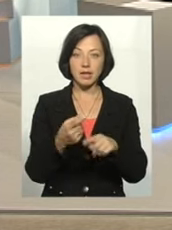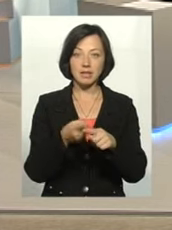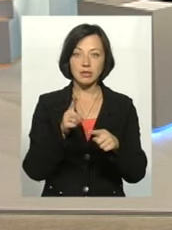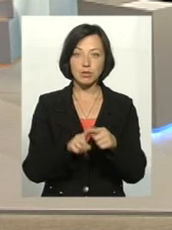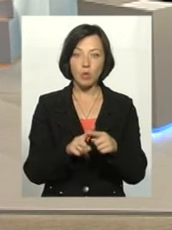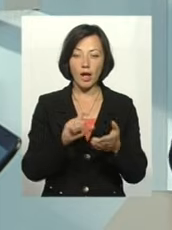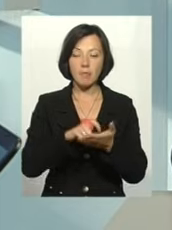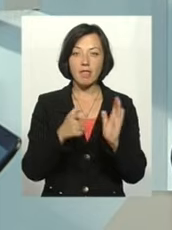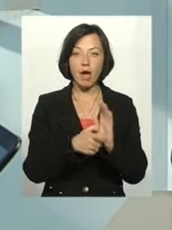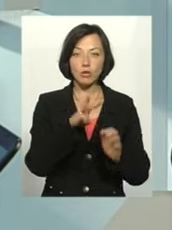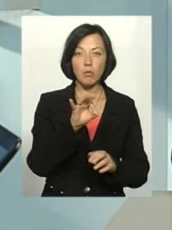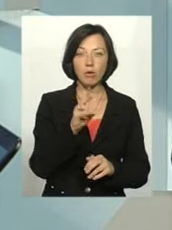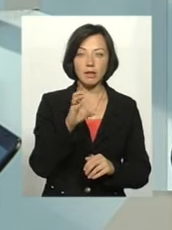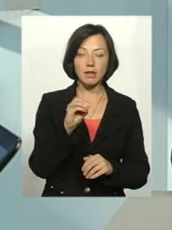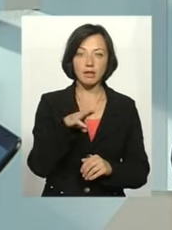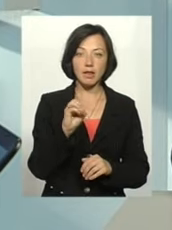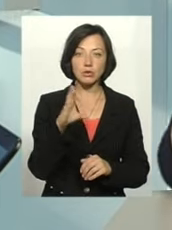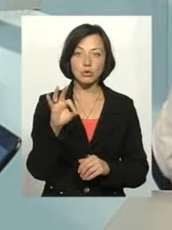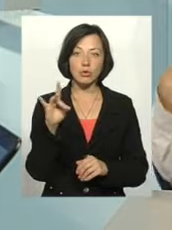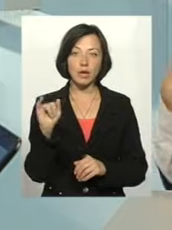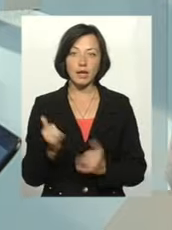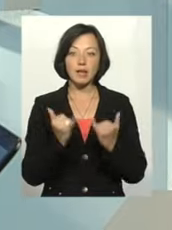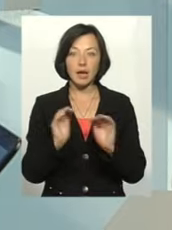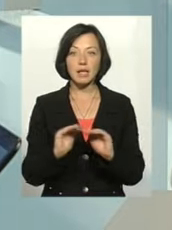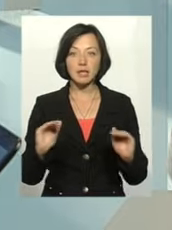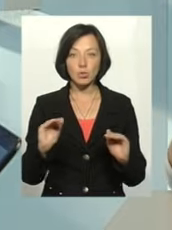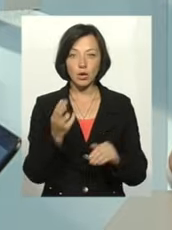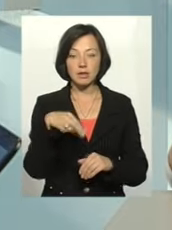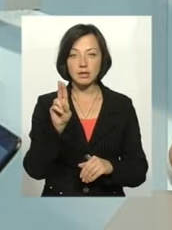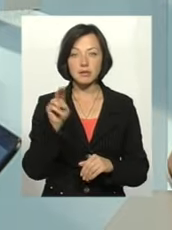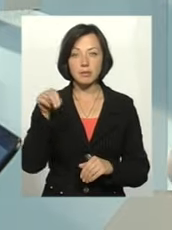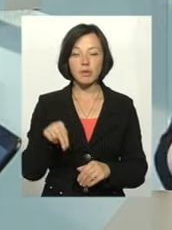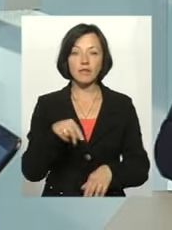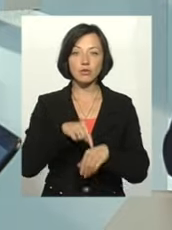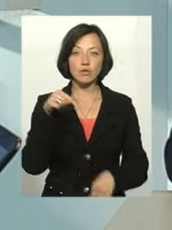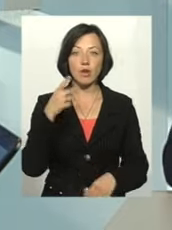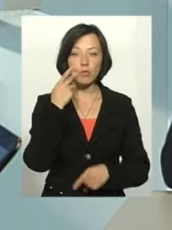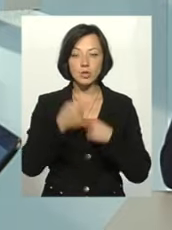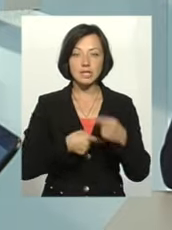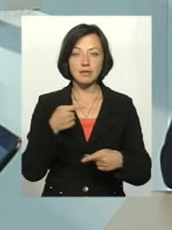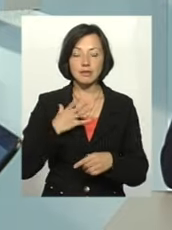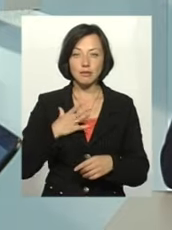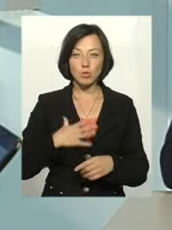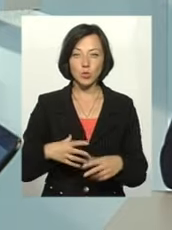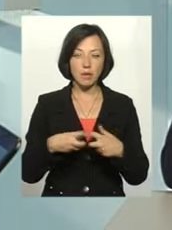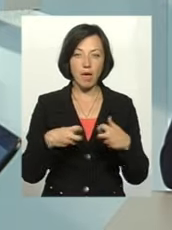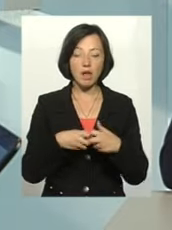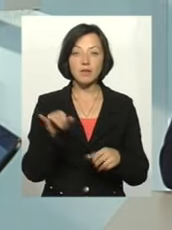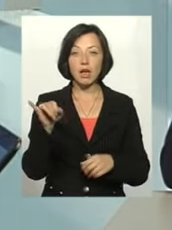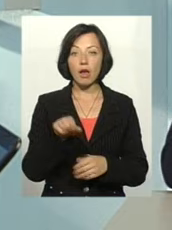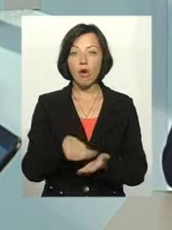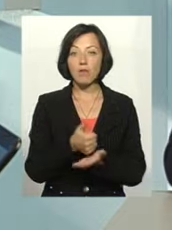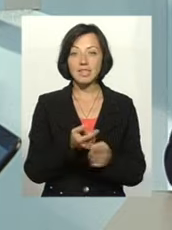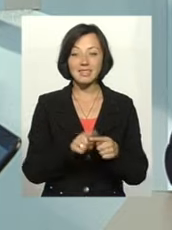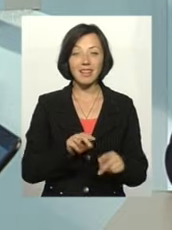Монтесорі, яка знімає стрес для діток з ДЦП, які відчувають постійне напруження м'язове. А також самого головне –